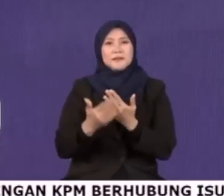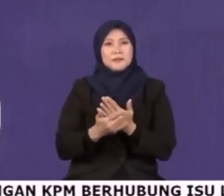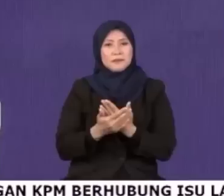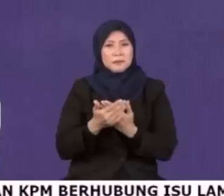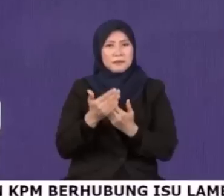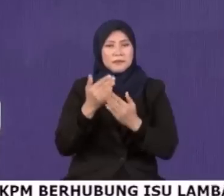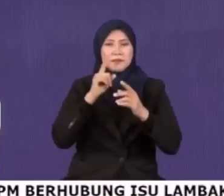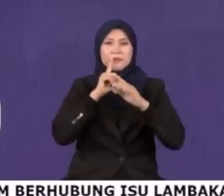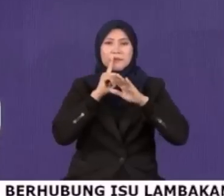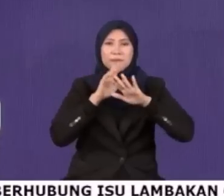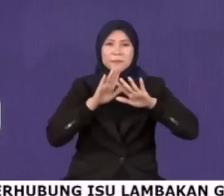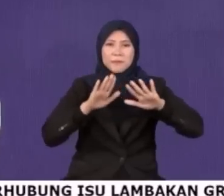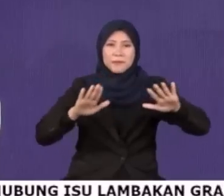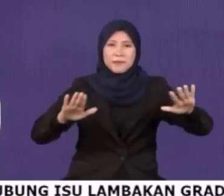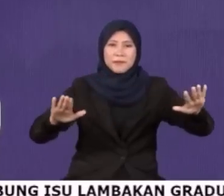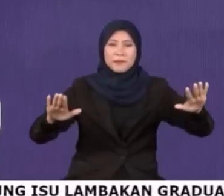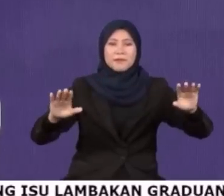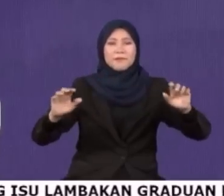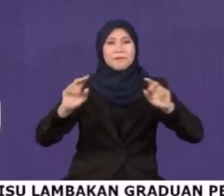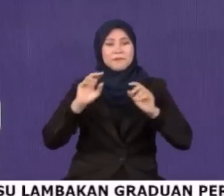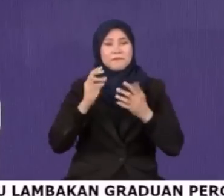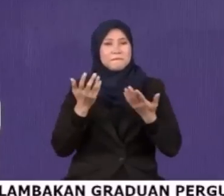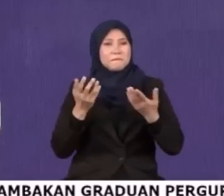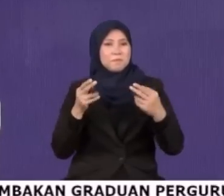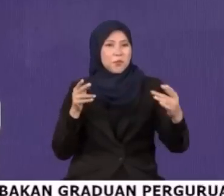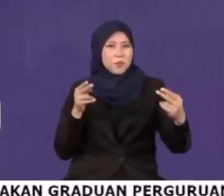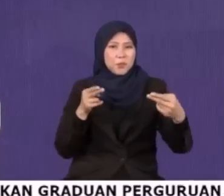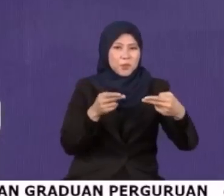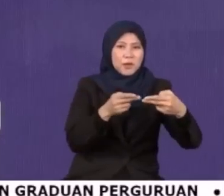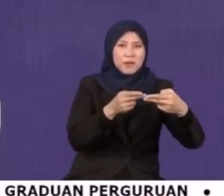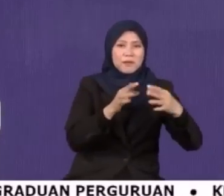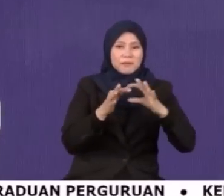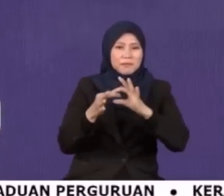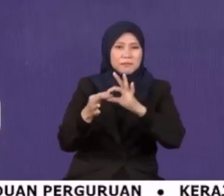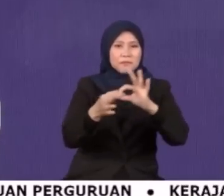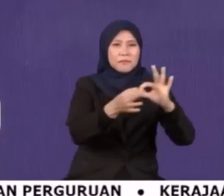keamanan dan persaudaraan dan kemanusiaan